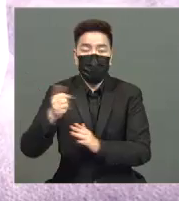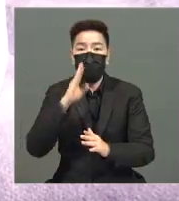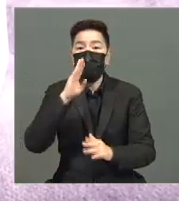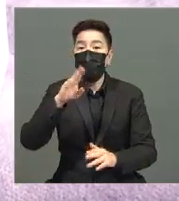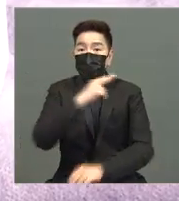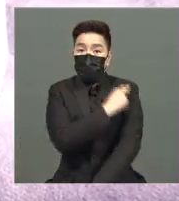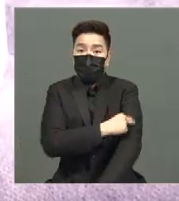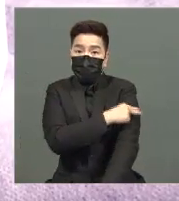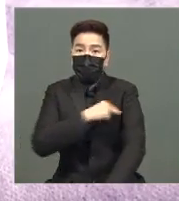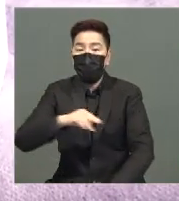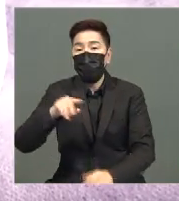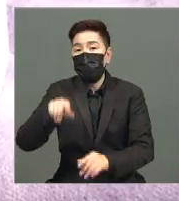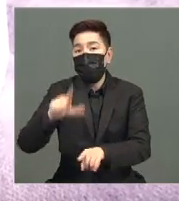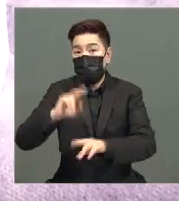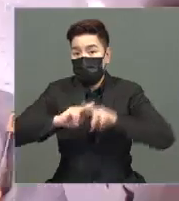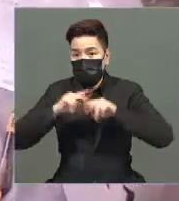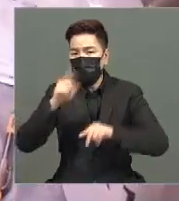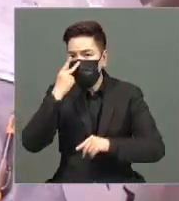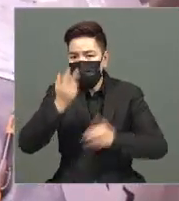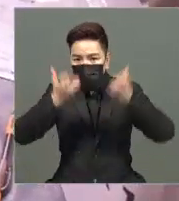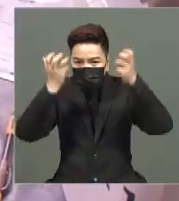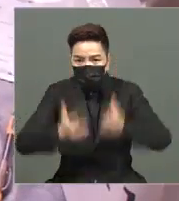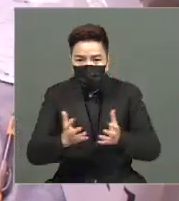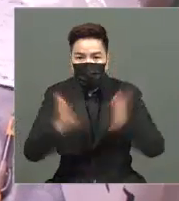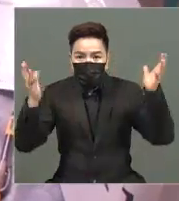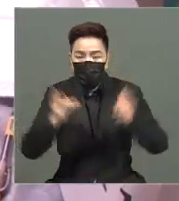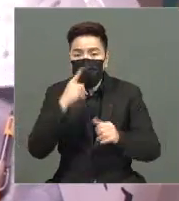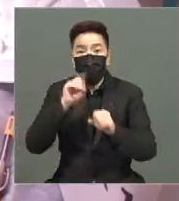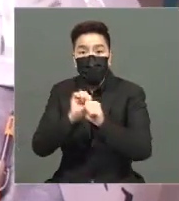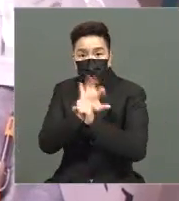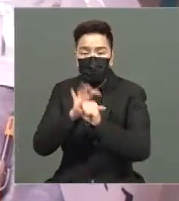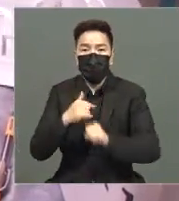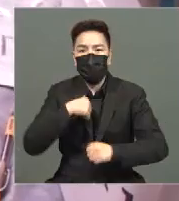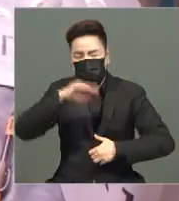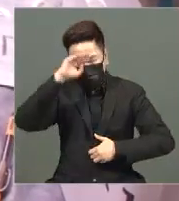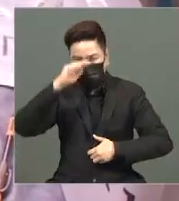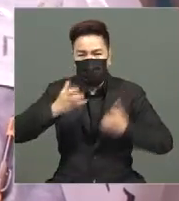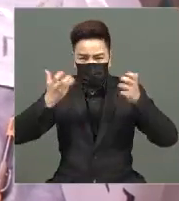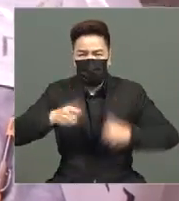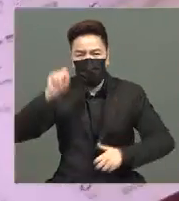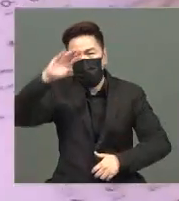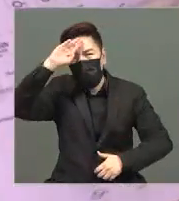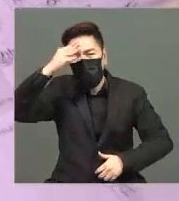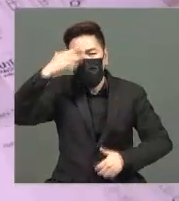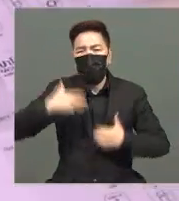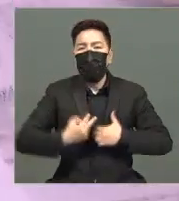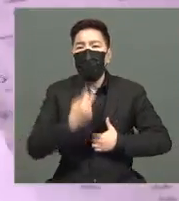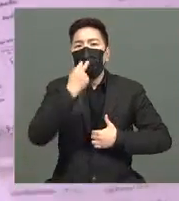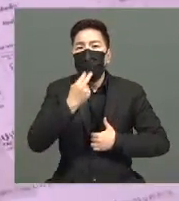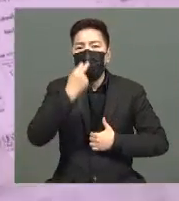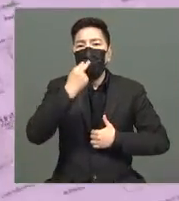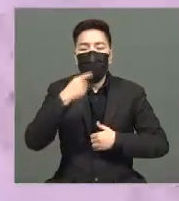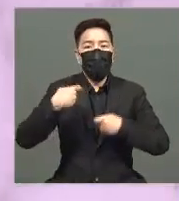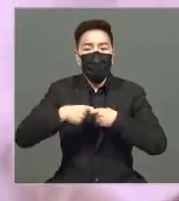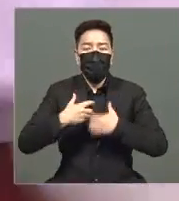เอกชนราต้องดูอาการเป็นหลักนะคะก็คือว่าหากป่วยเป็นครบสิบเก้าแล้วมีอาการฉุกเฉินมีไข้สูงหายใจไม่